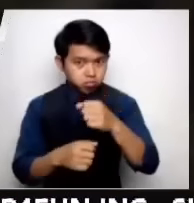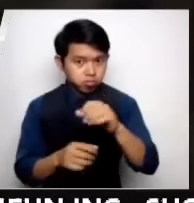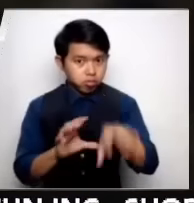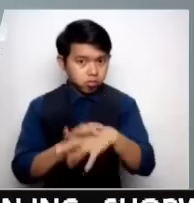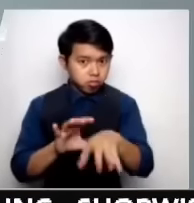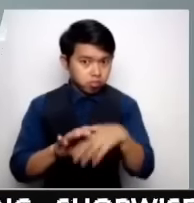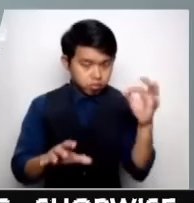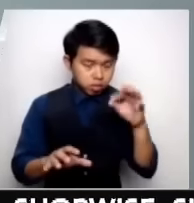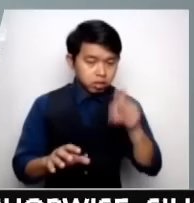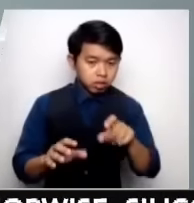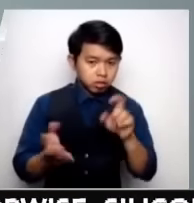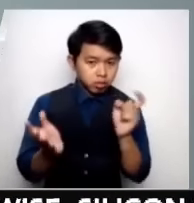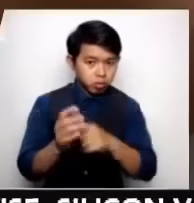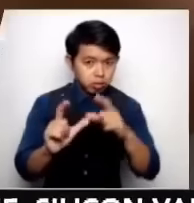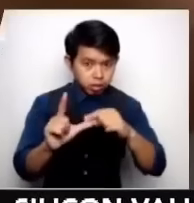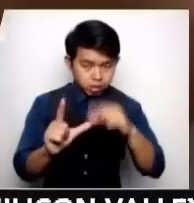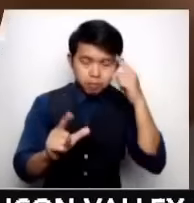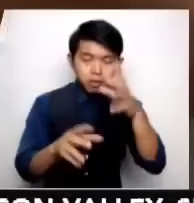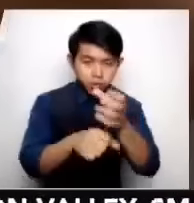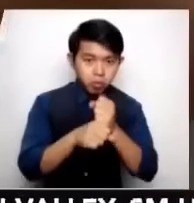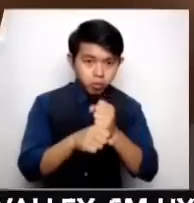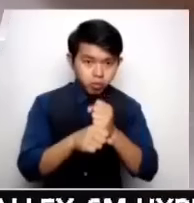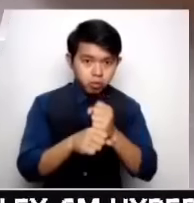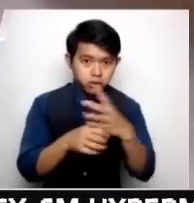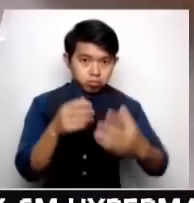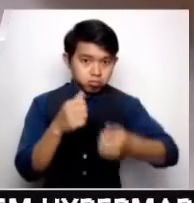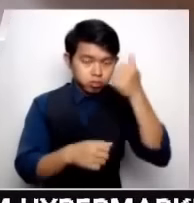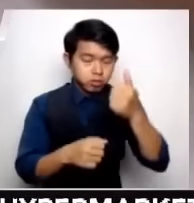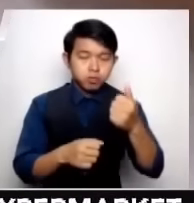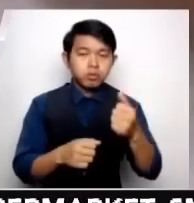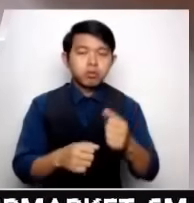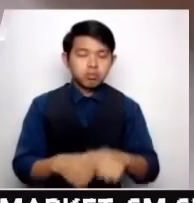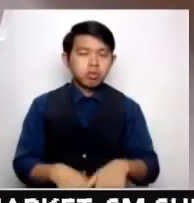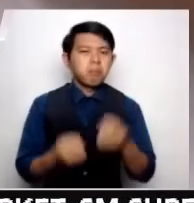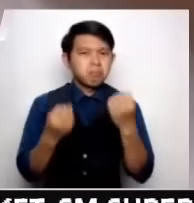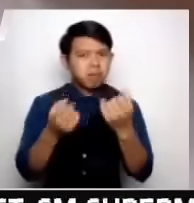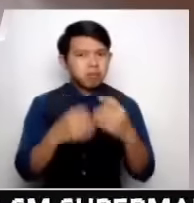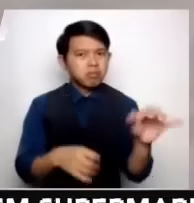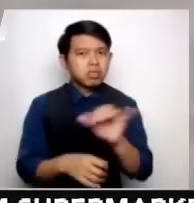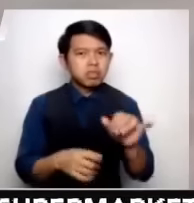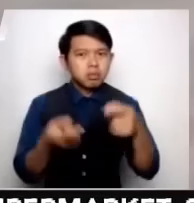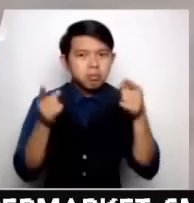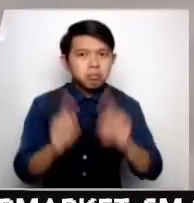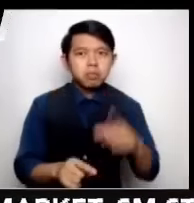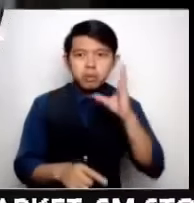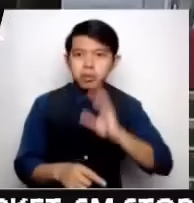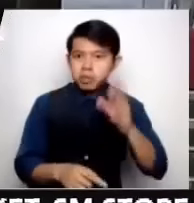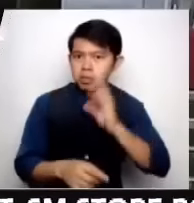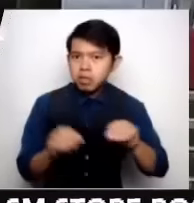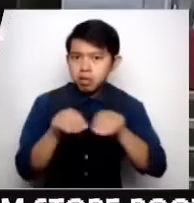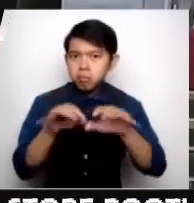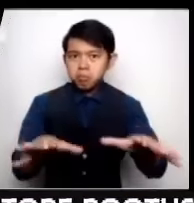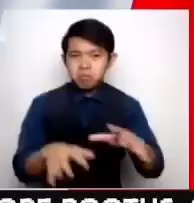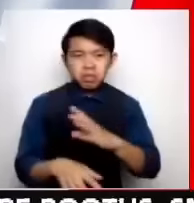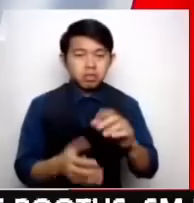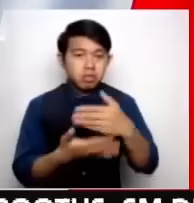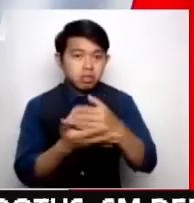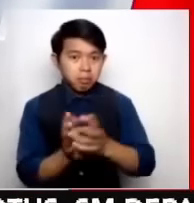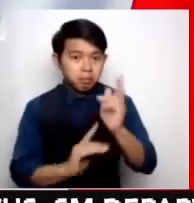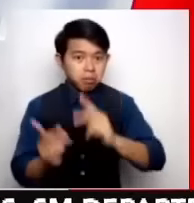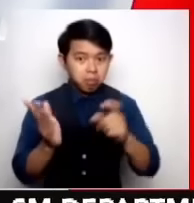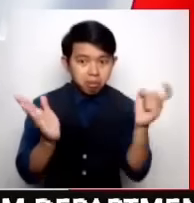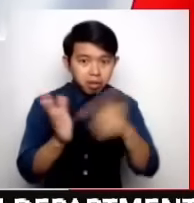premyo, hindi ka nag-iisa. Dumami raw ang nakatatanggap nito at marami rin nagkakamali na i-click ang link ayon sa DICT.